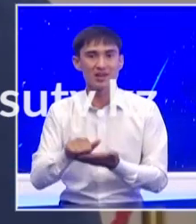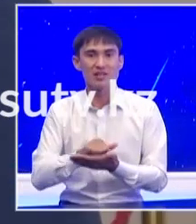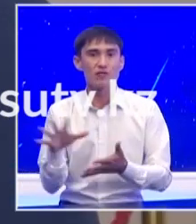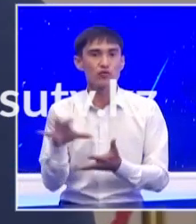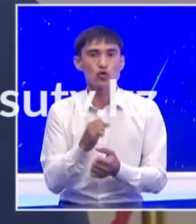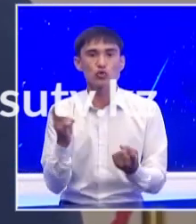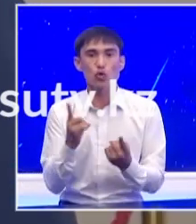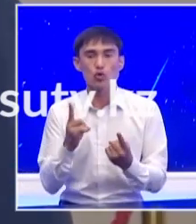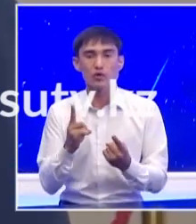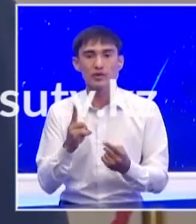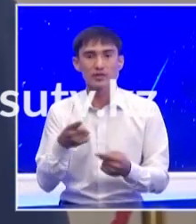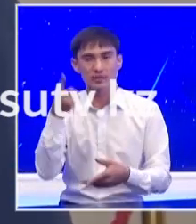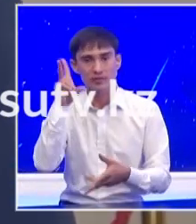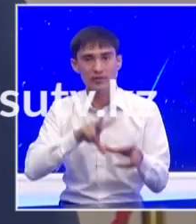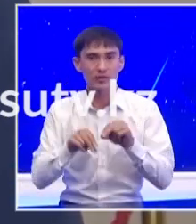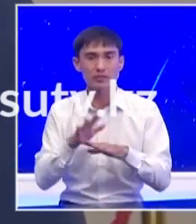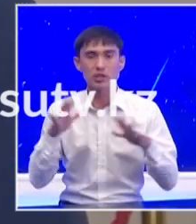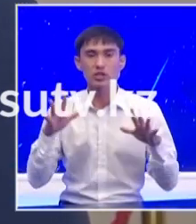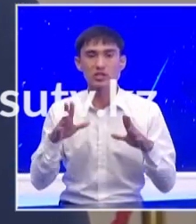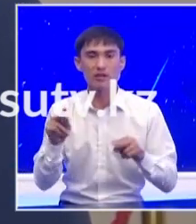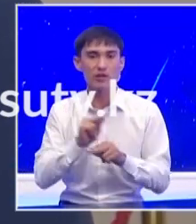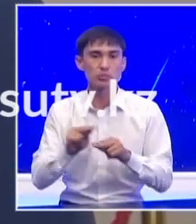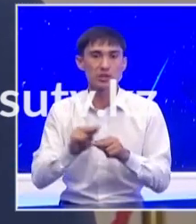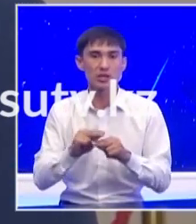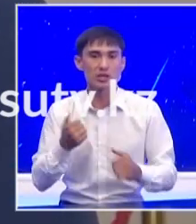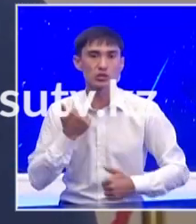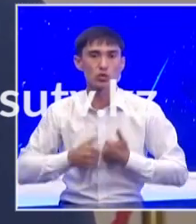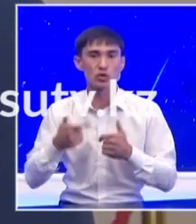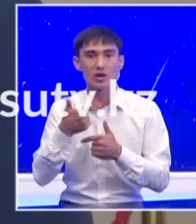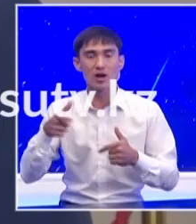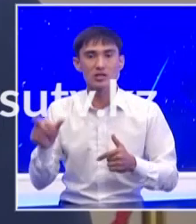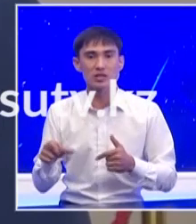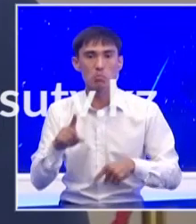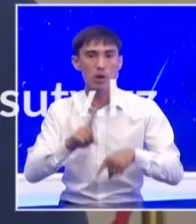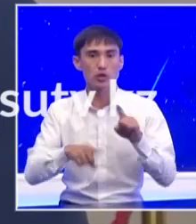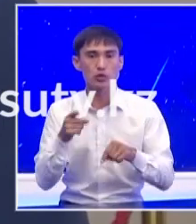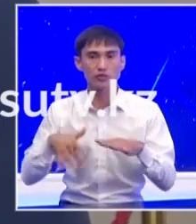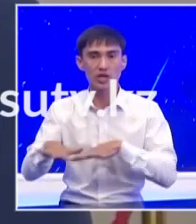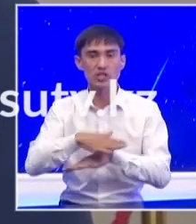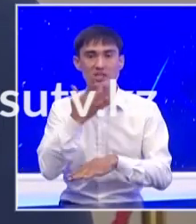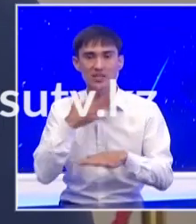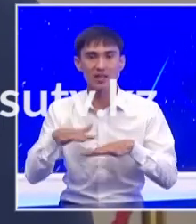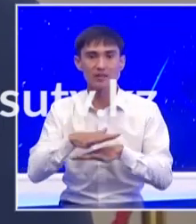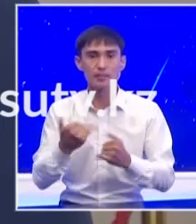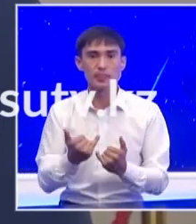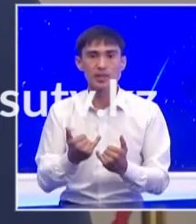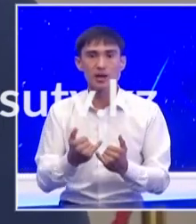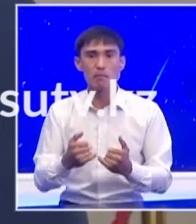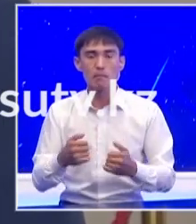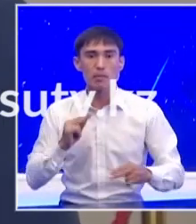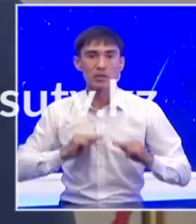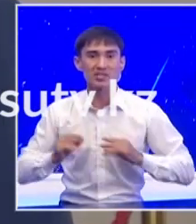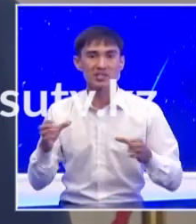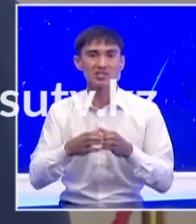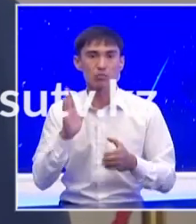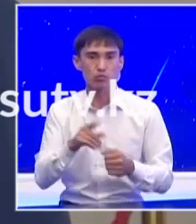нас возлагаются большие надежды. Это воспитание достойных граждан и патриотов нашей страны. Потому наш преподавательский состав